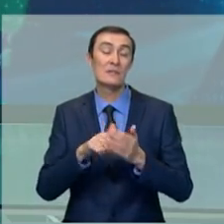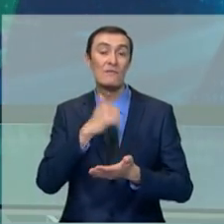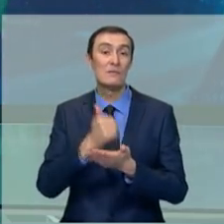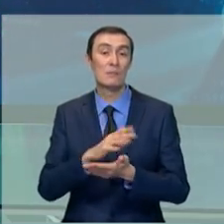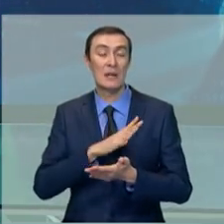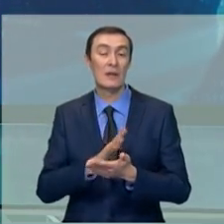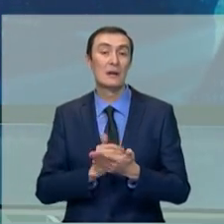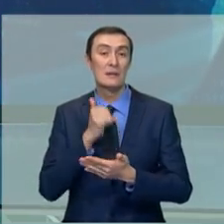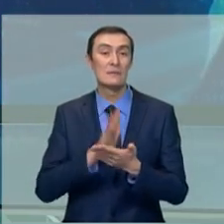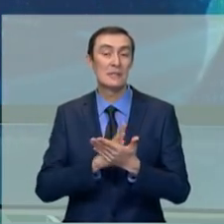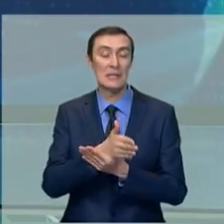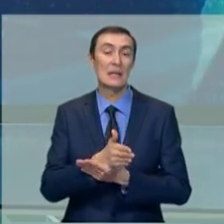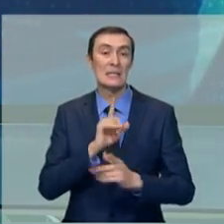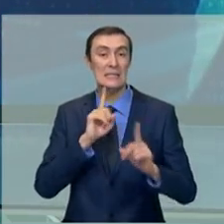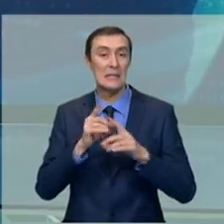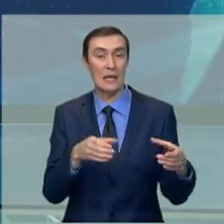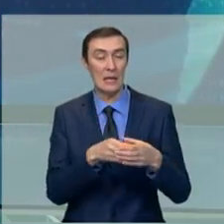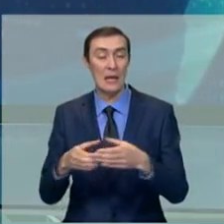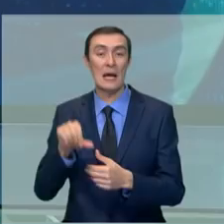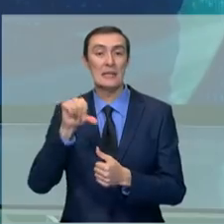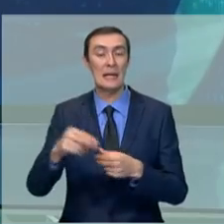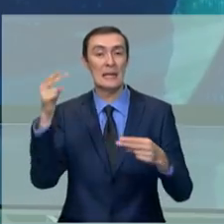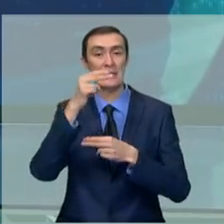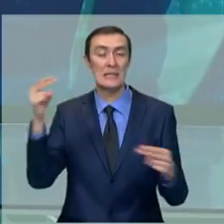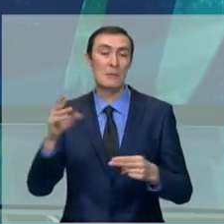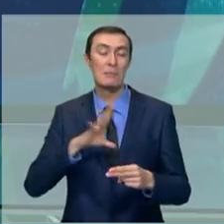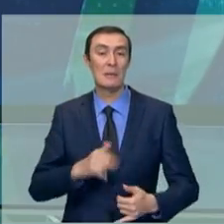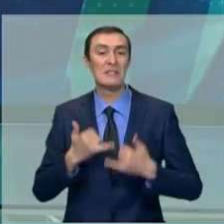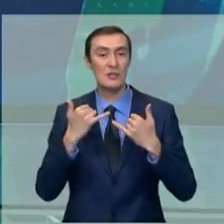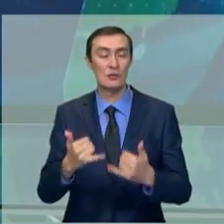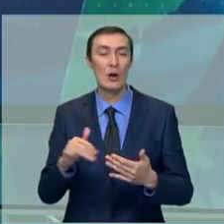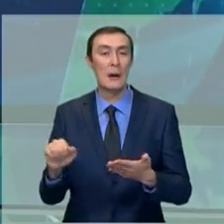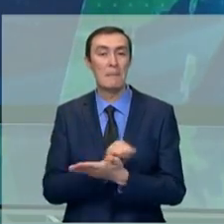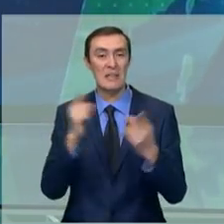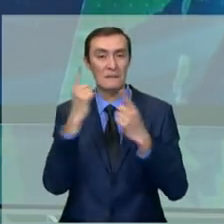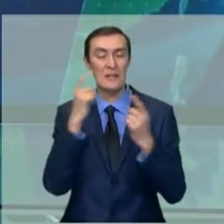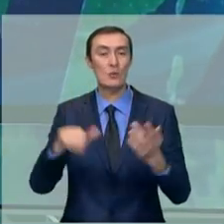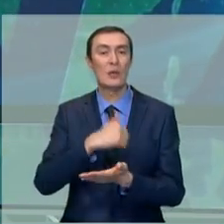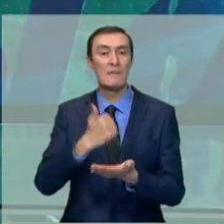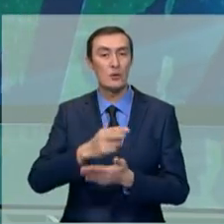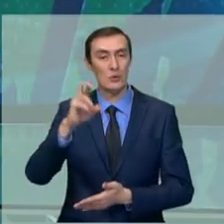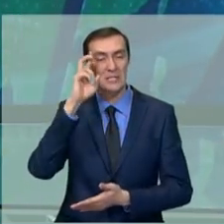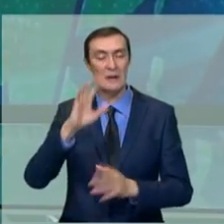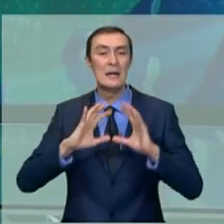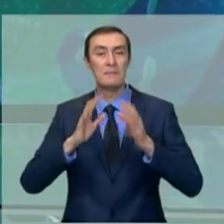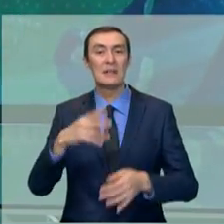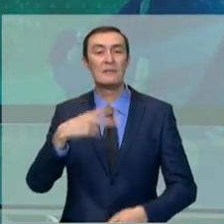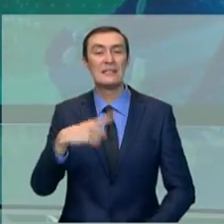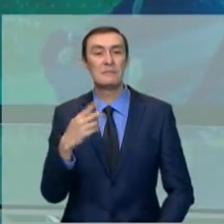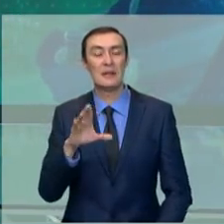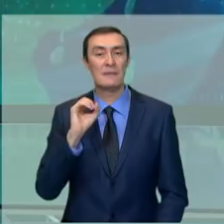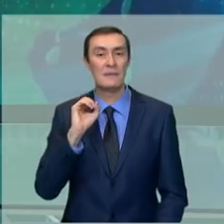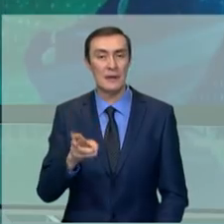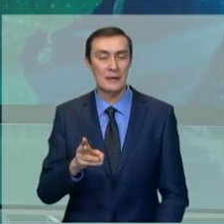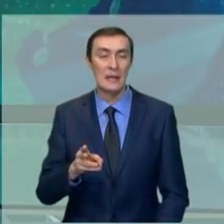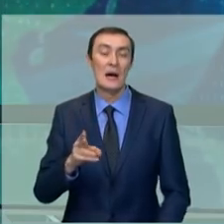на секционные заседания. Отдельная тема дискуссии посвящена манифесту главы государства «Мир. 21